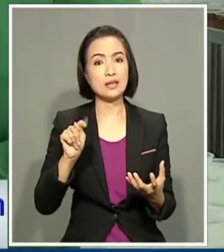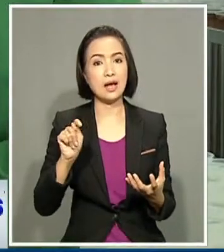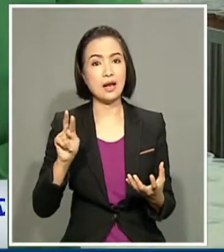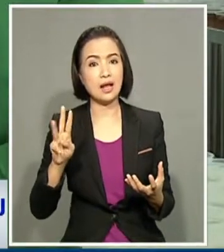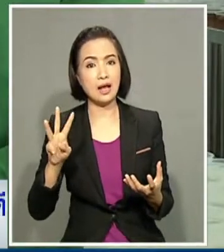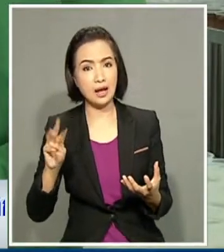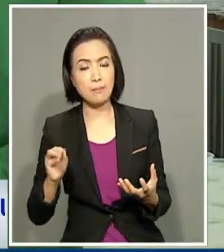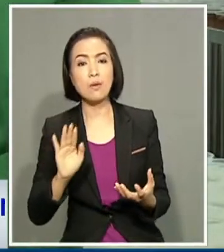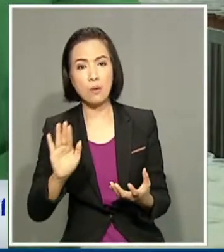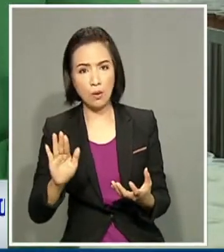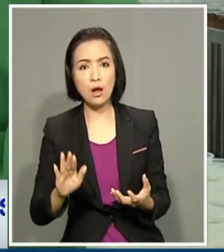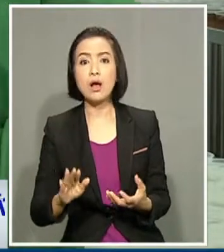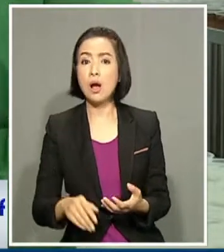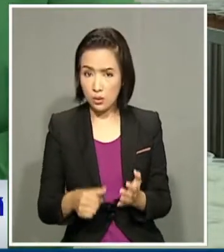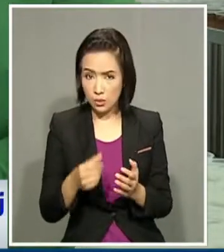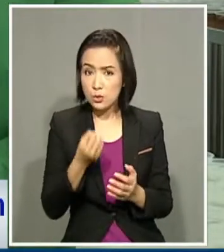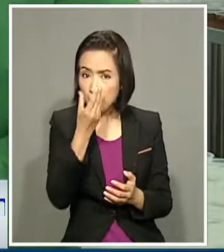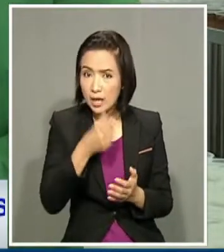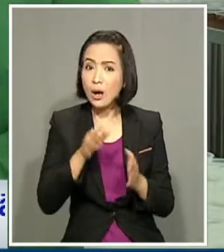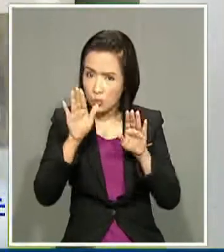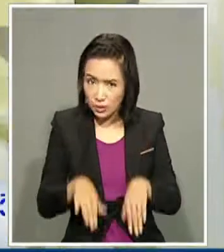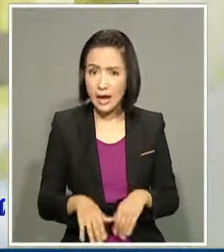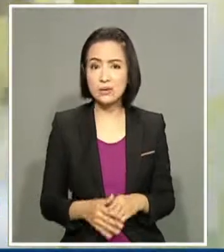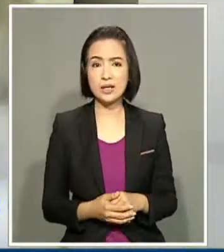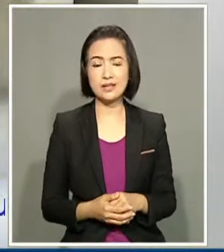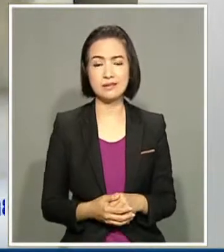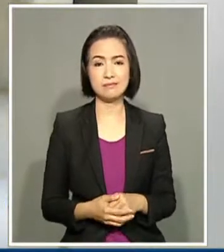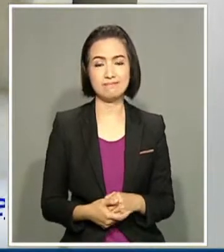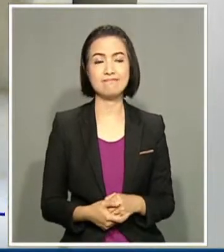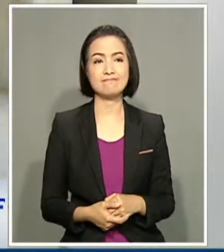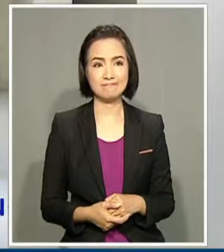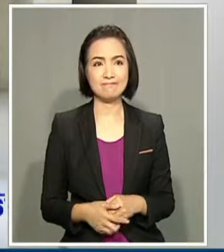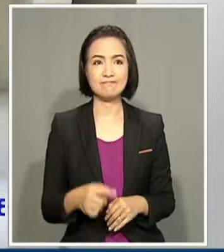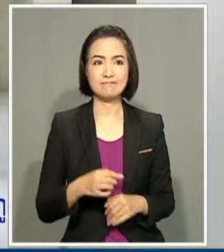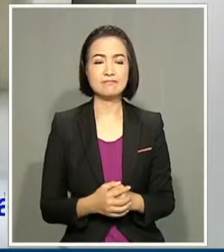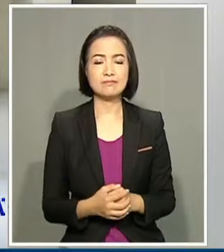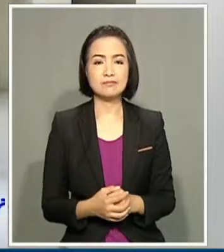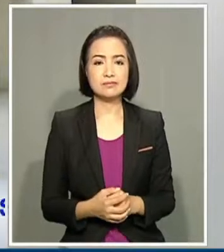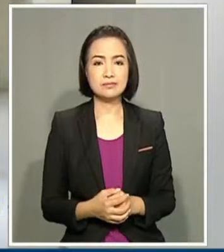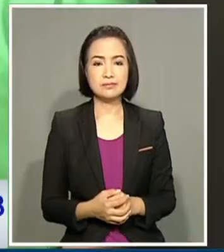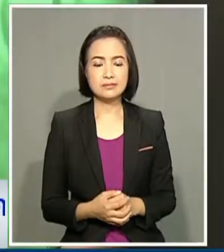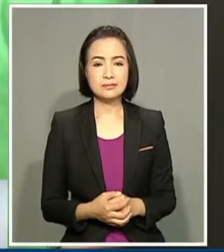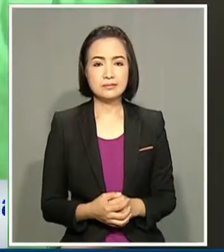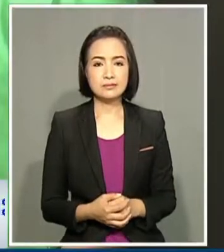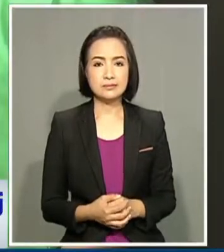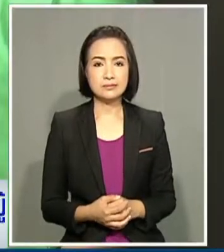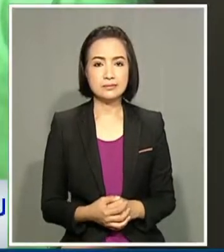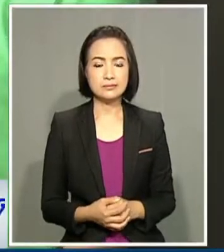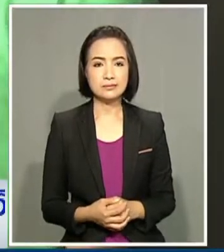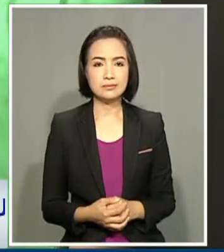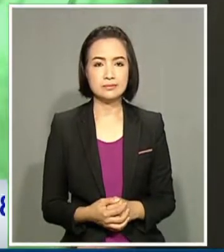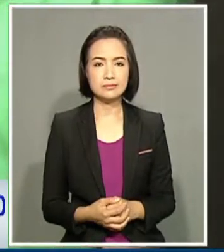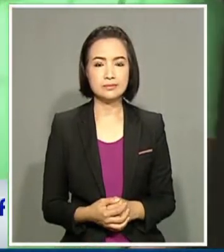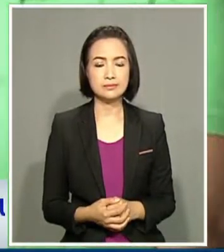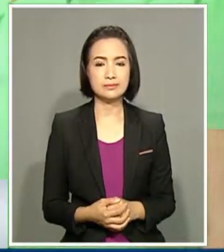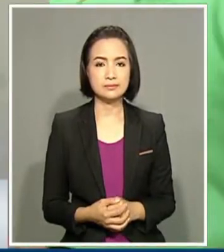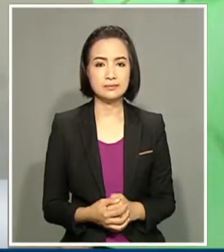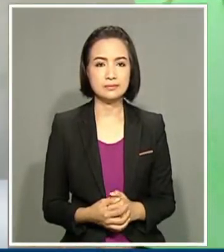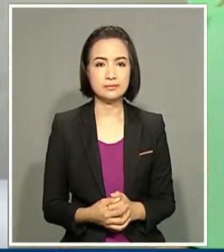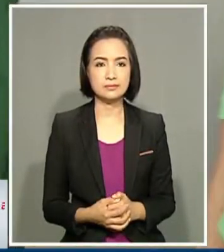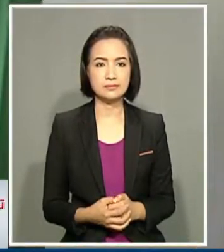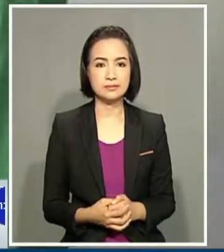มาลดดอกเบี้ยของธกส.ได้ครับผมยืนยันครับ ทำงานเต็มใจตั้งใจ ำไรคือป